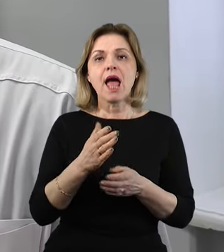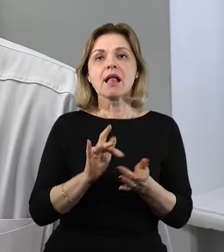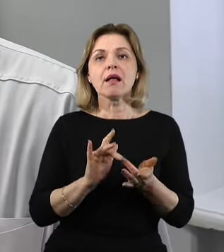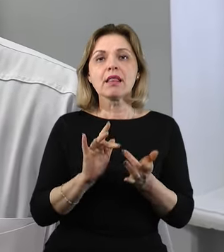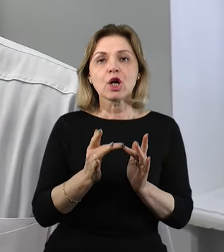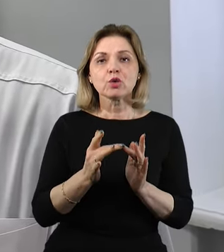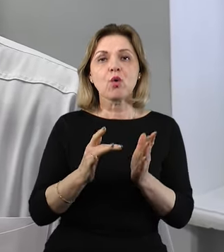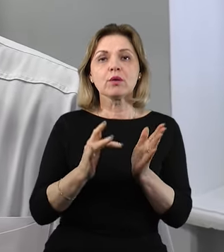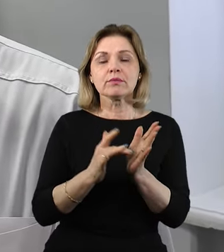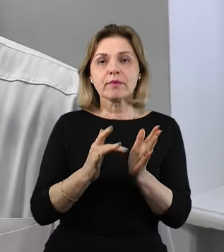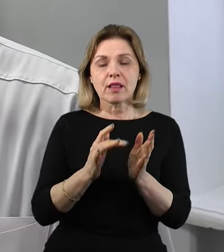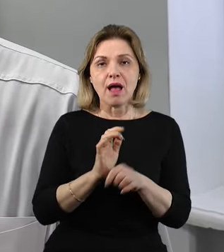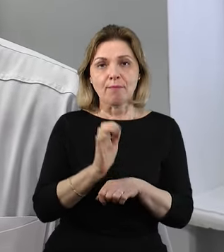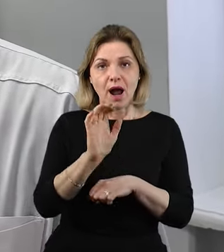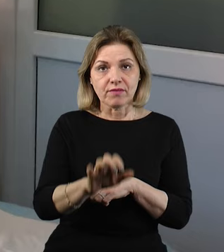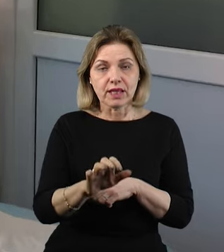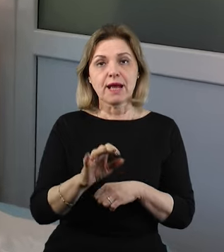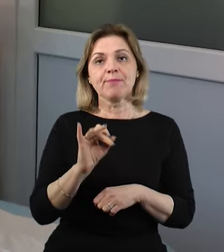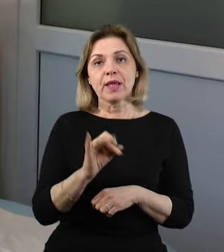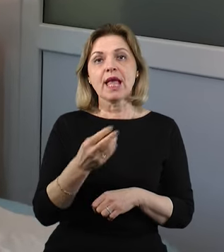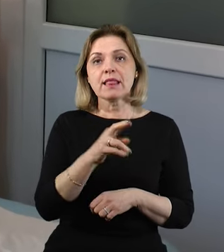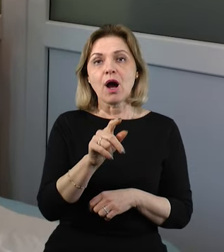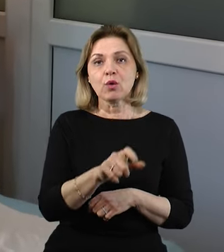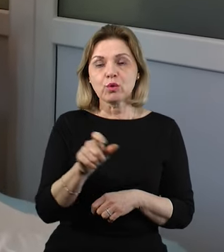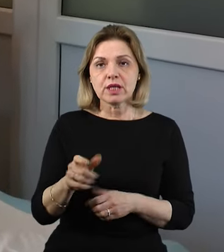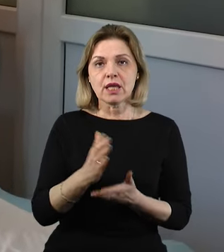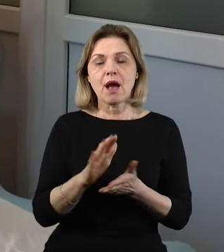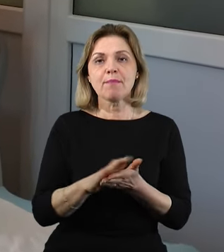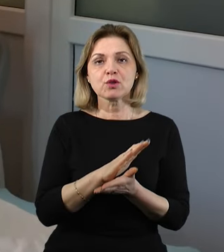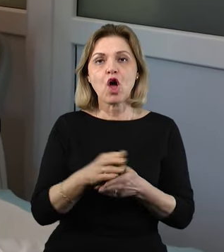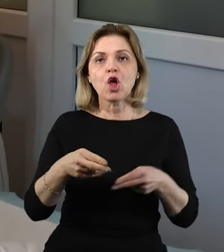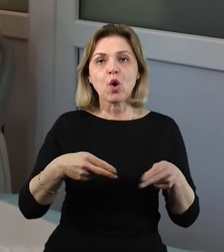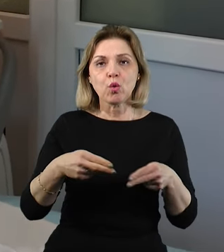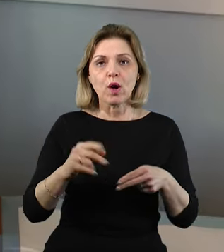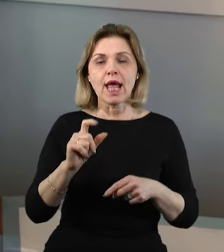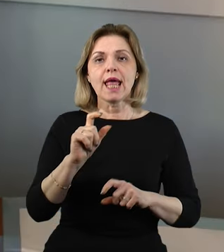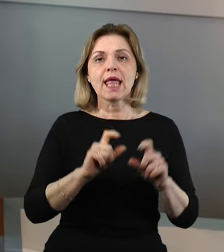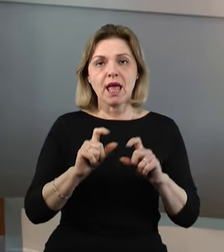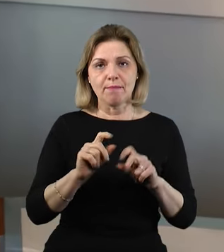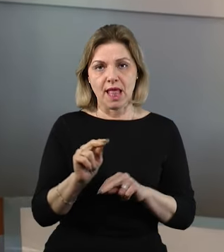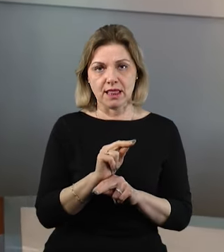електронного направлення, говорить Дмитро Лагочев. Також для пацієнтів безкоштовне хірургічне або